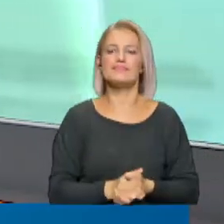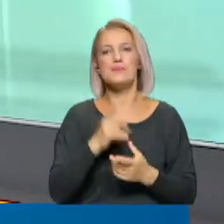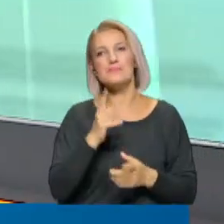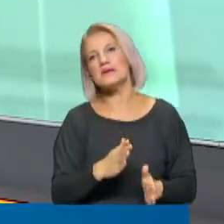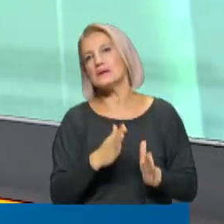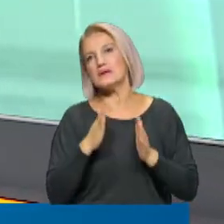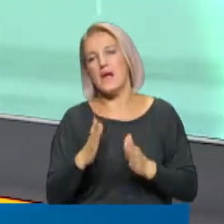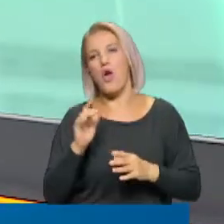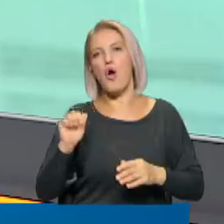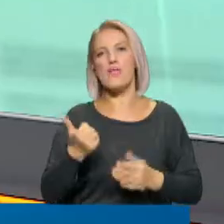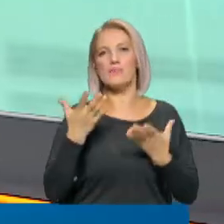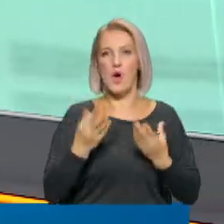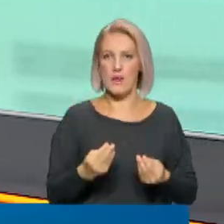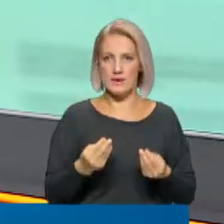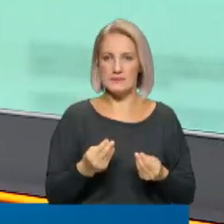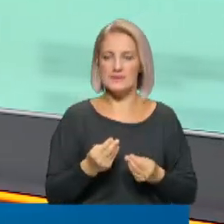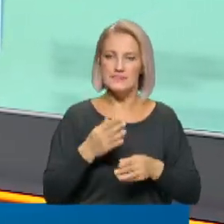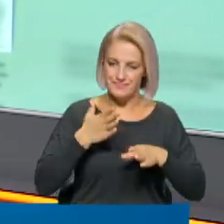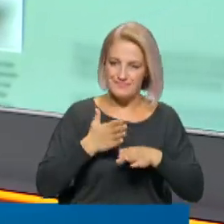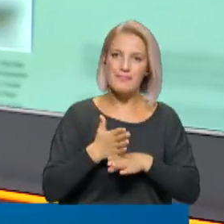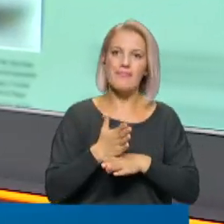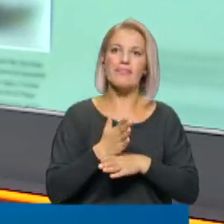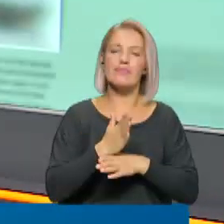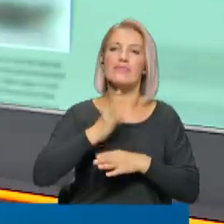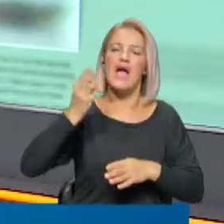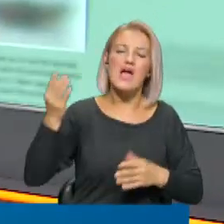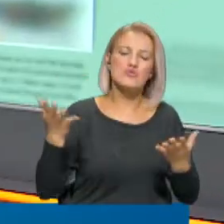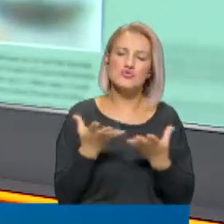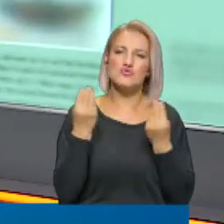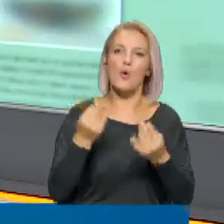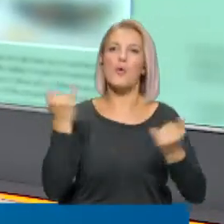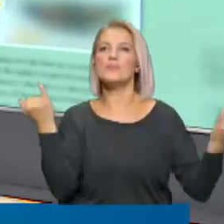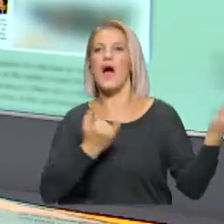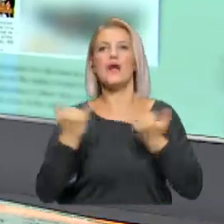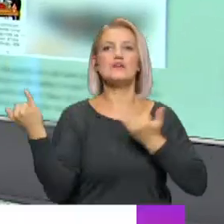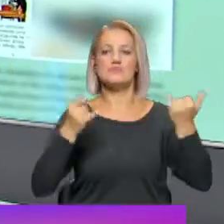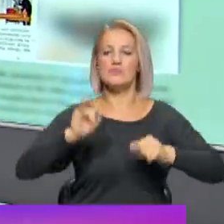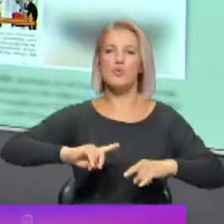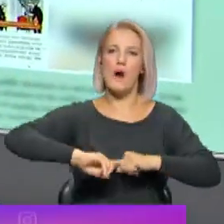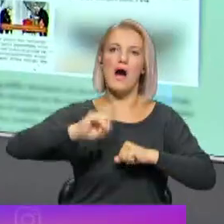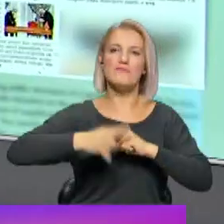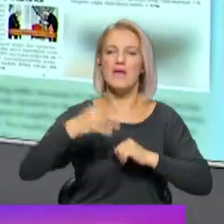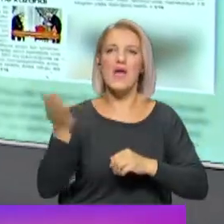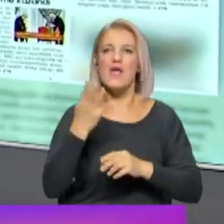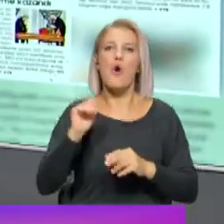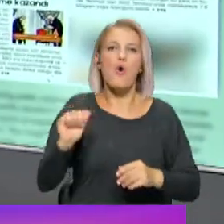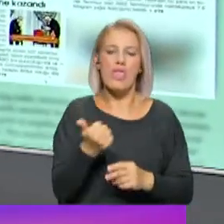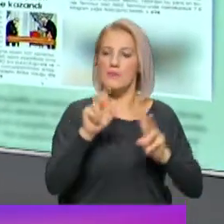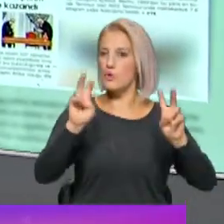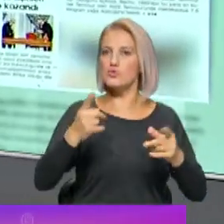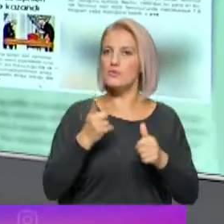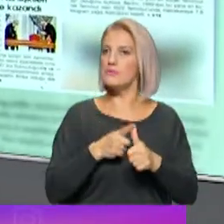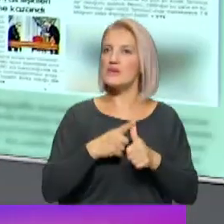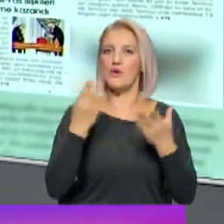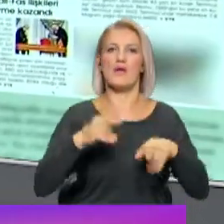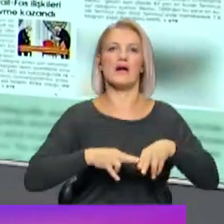de önemli olan aslında en çok tartıştığımız bu haftanın en önemli konularından